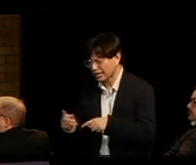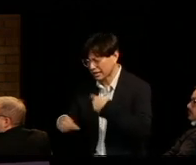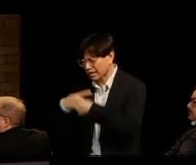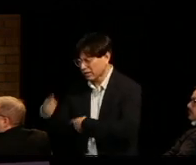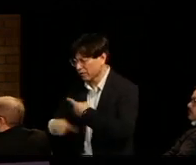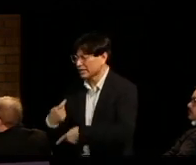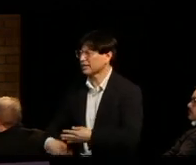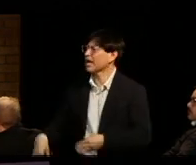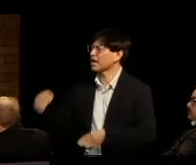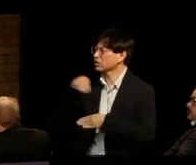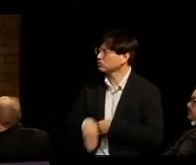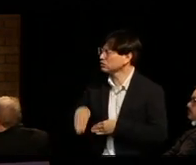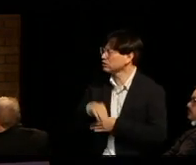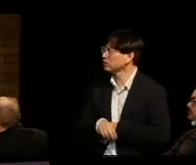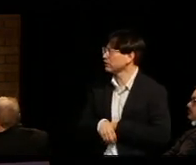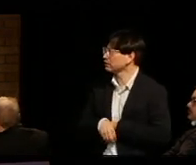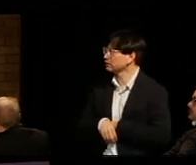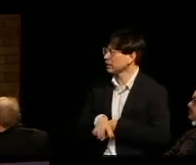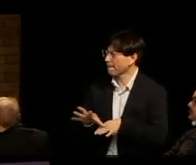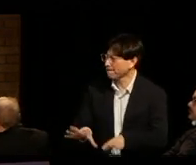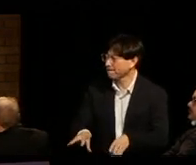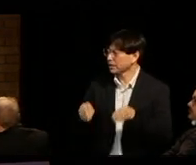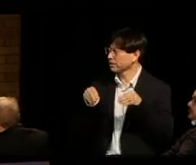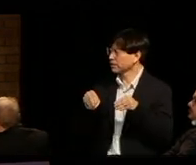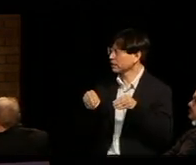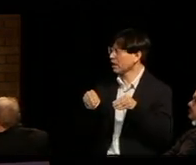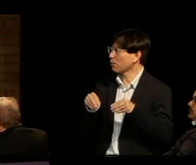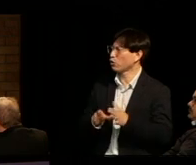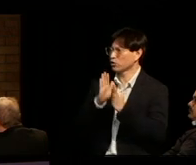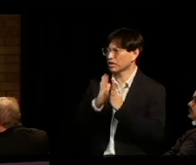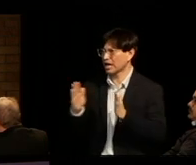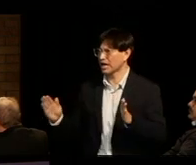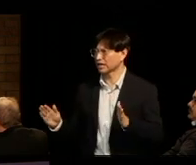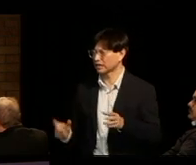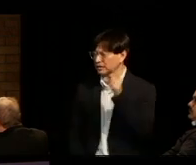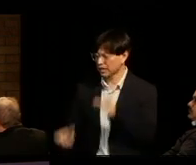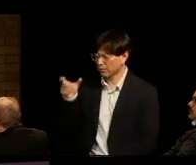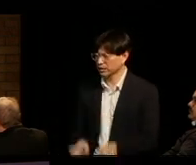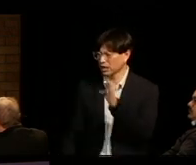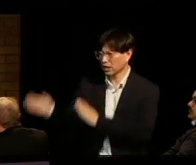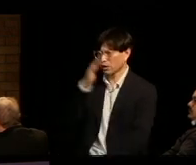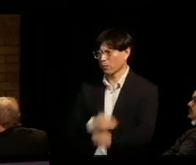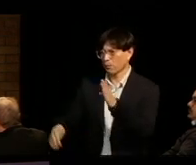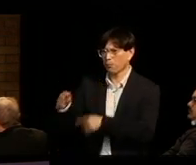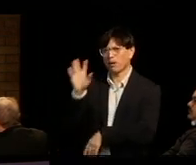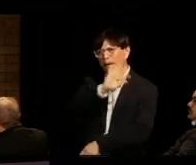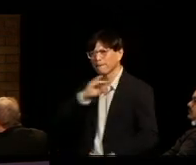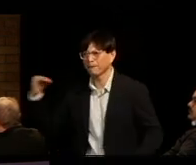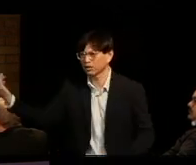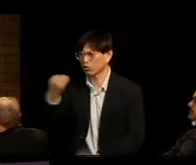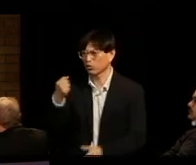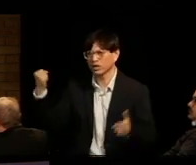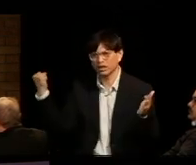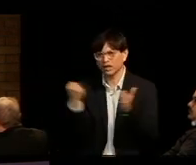cose che diciamo prendiamo spunto dalla catechesi con le persone disabili ma valgono per tutti e questo è